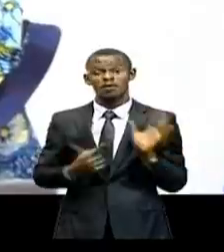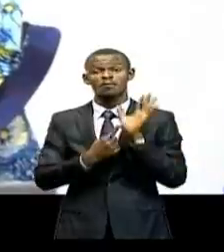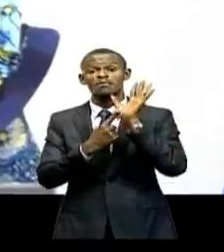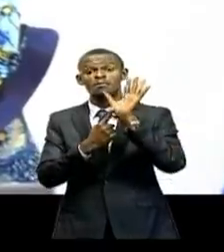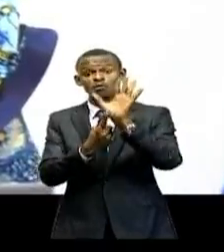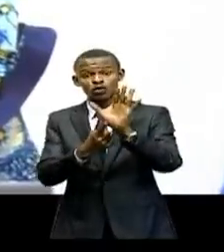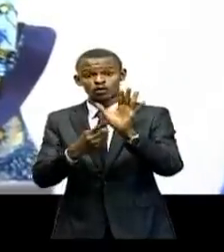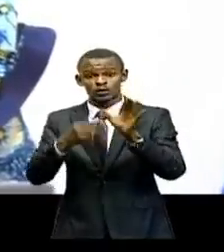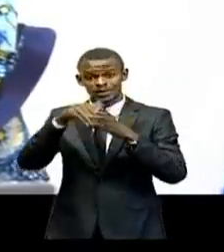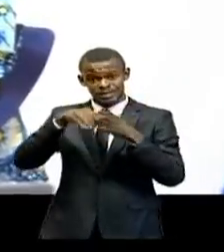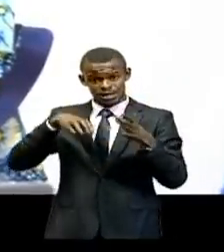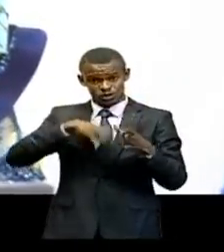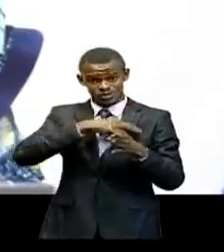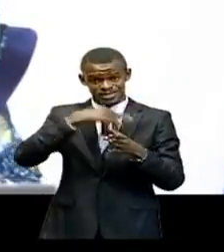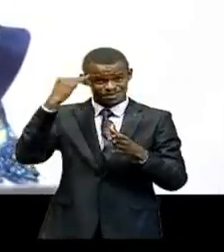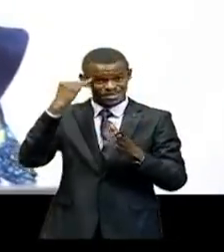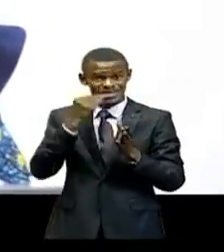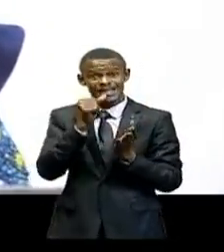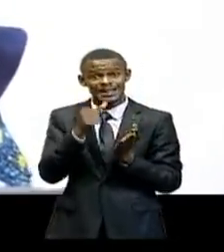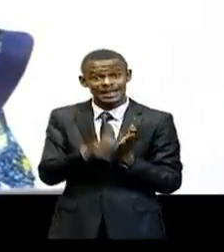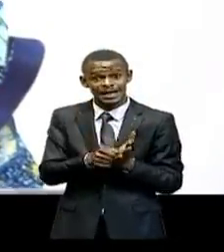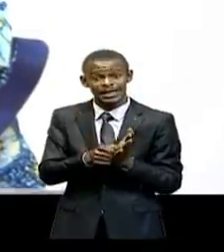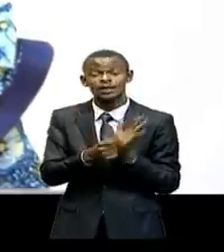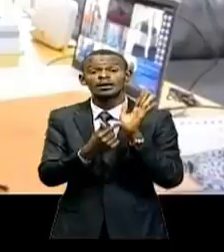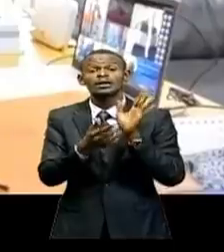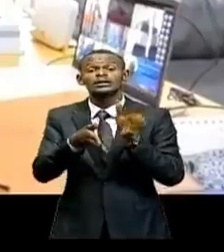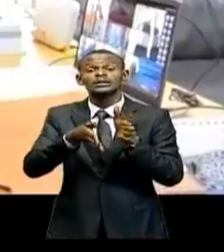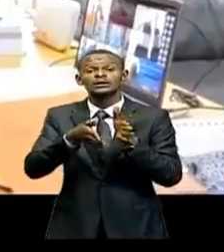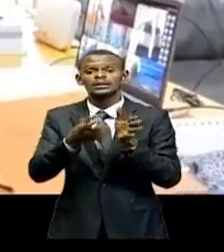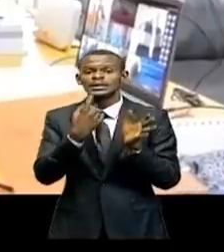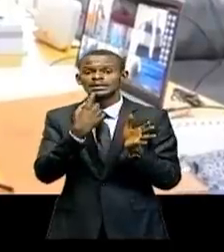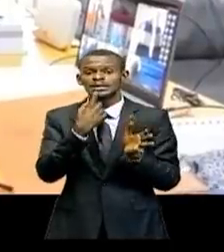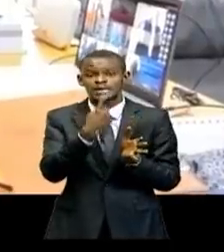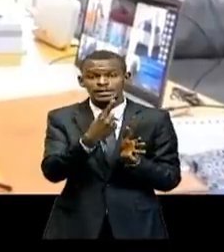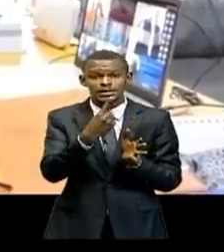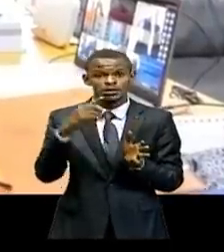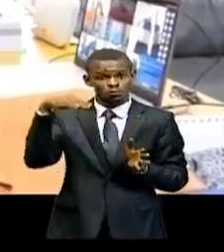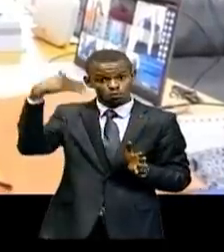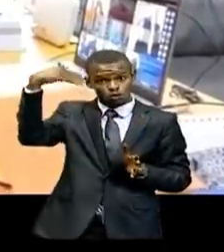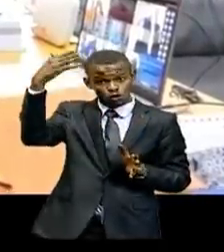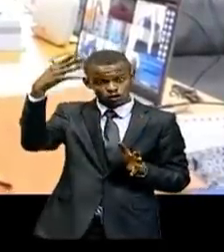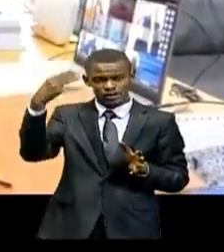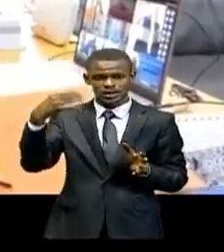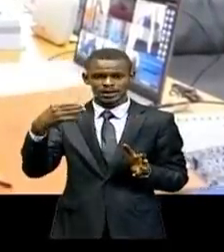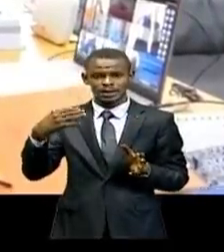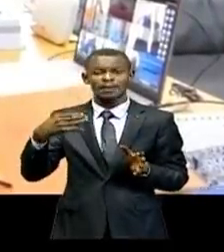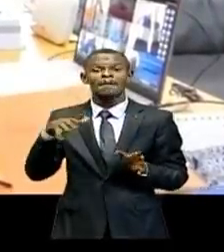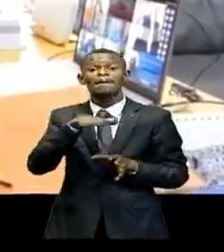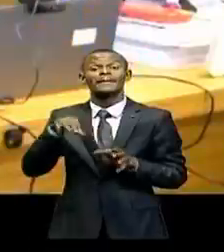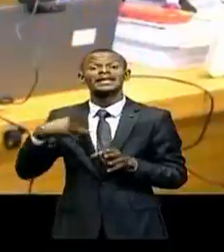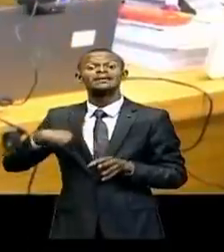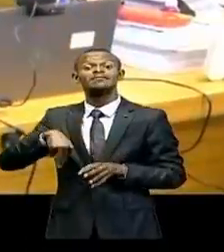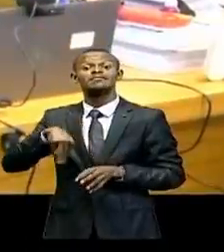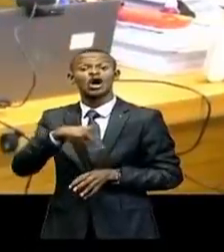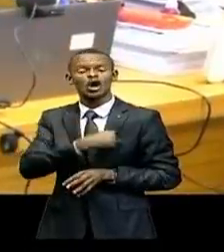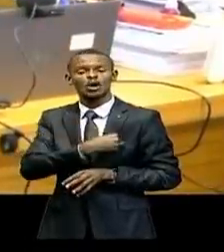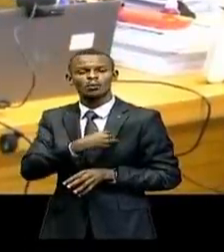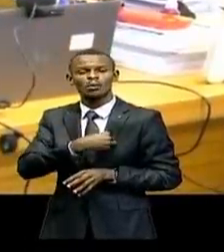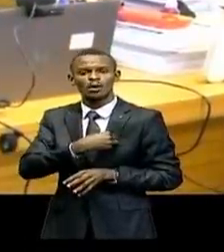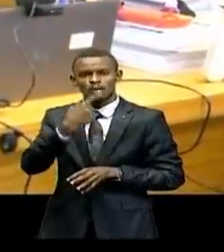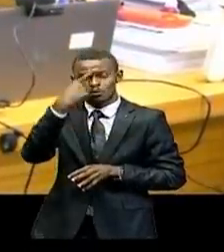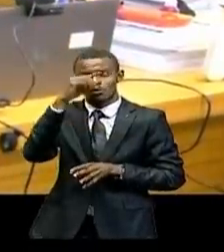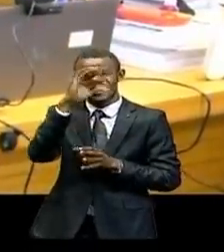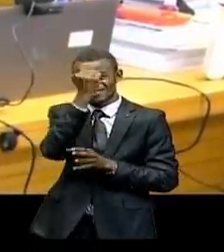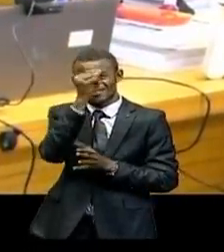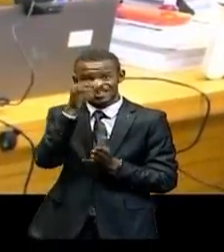tenue à Kinshasa de la conférence de ministres de genre des pays membres sur l'implication des femmes dans les processus de